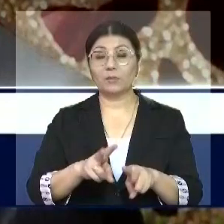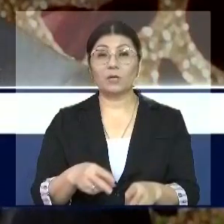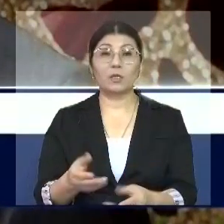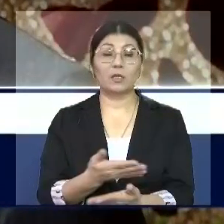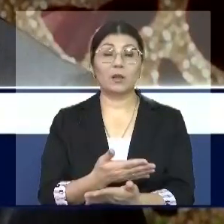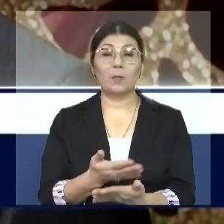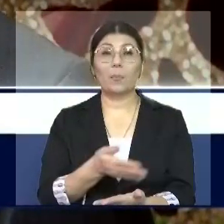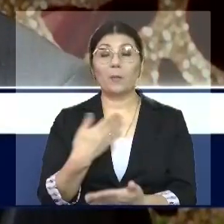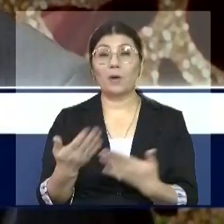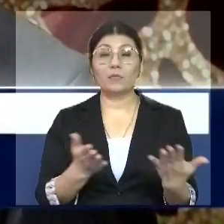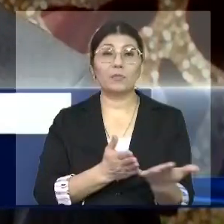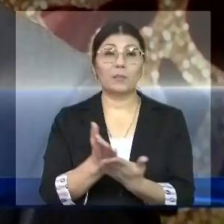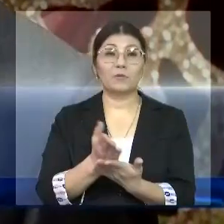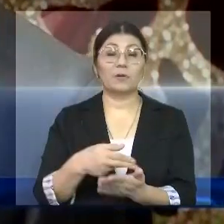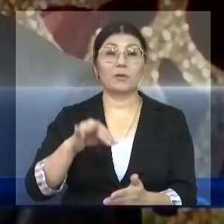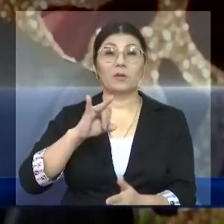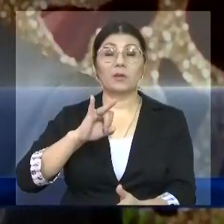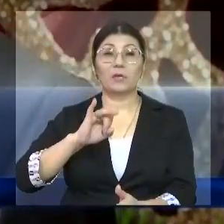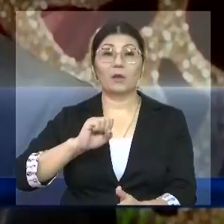направлениям. И диагностика, и